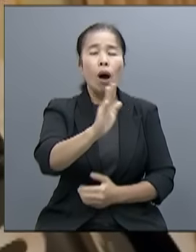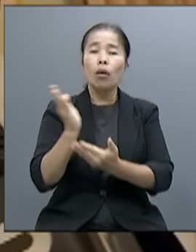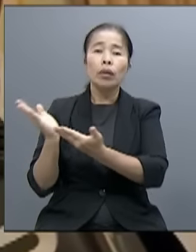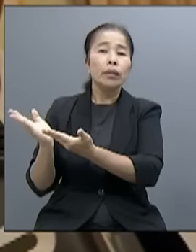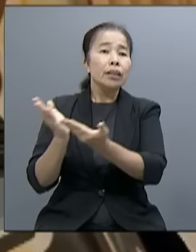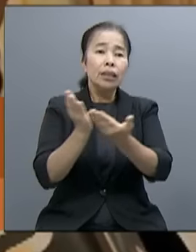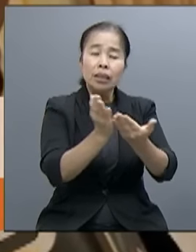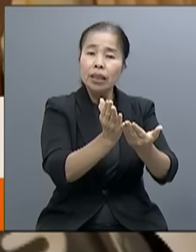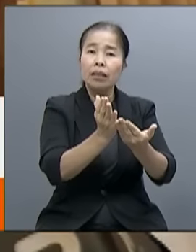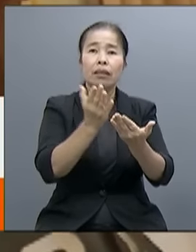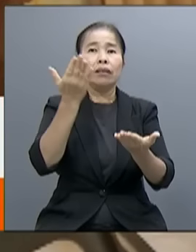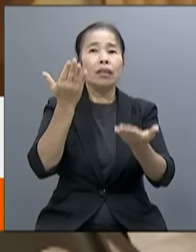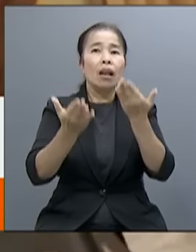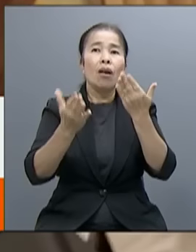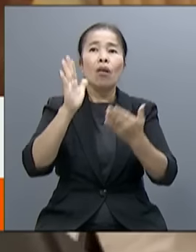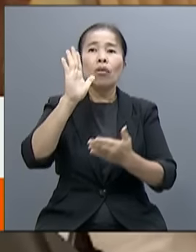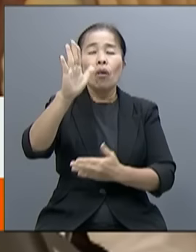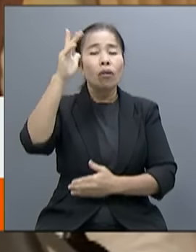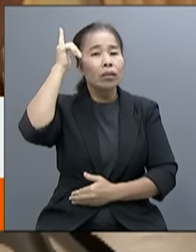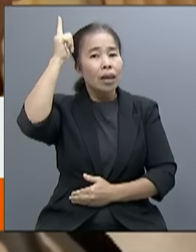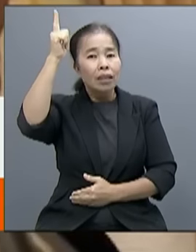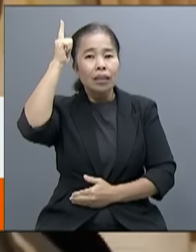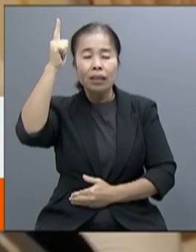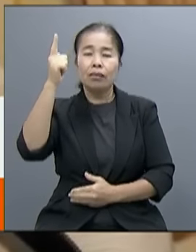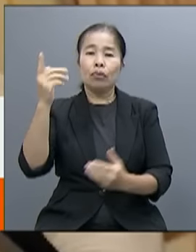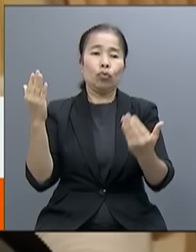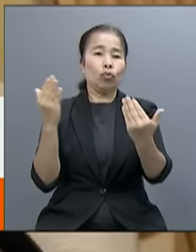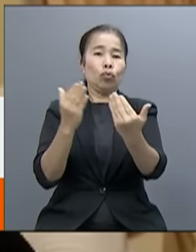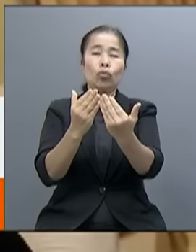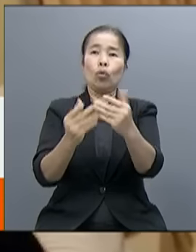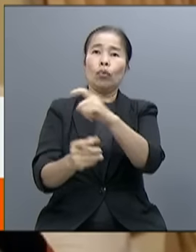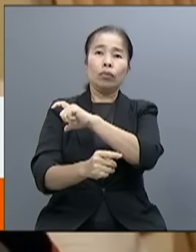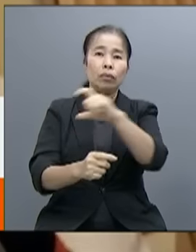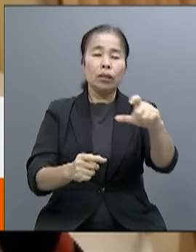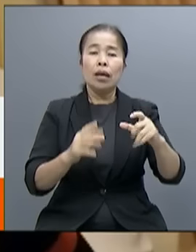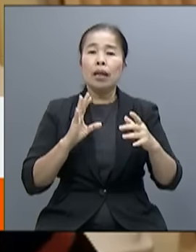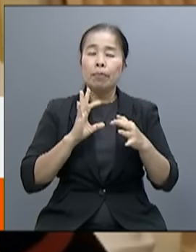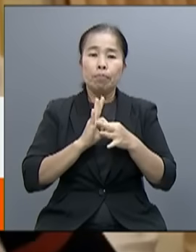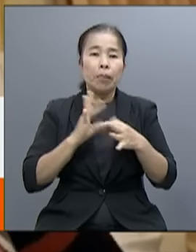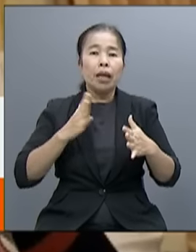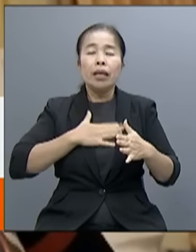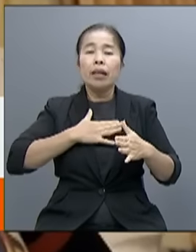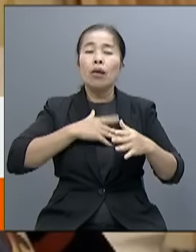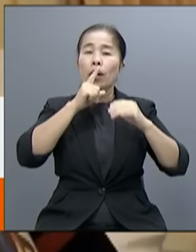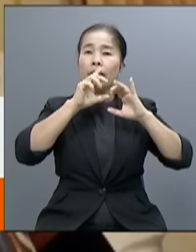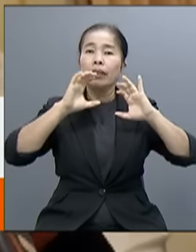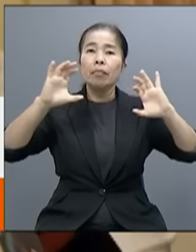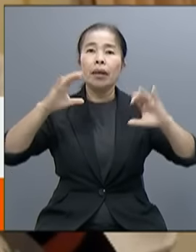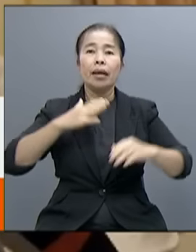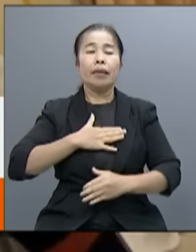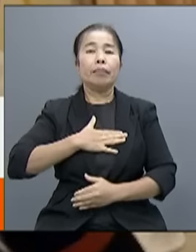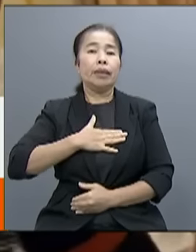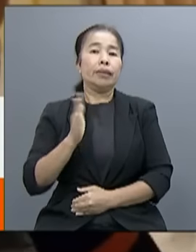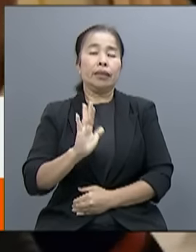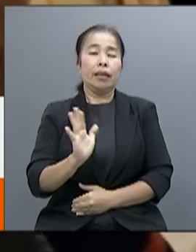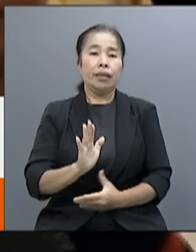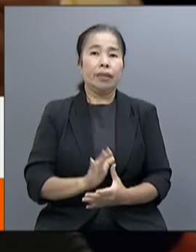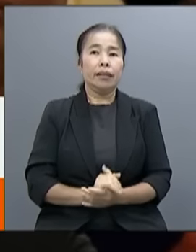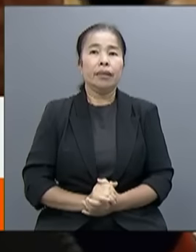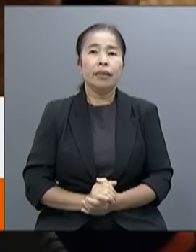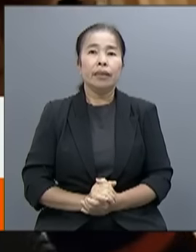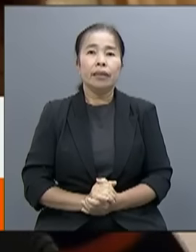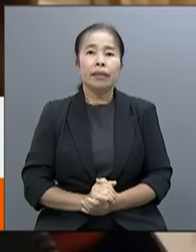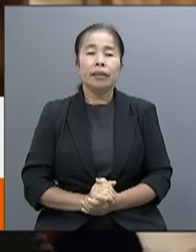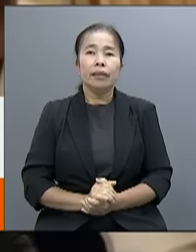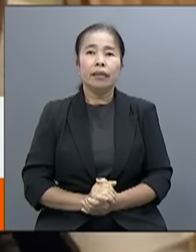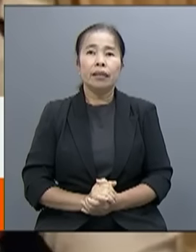อยเข้ามาขอท่านทักษิณเป็นคนช่วยก็นั่นเป็นเรื่องของเขาเป็นสิ่งที่ของเขา แนวทางที่ทักษิณคุยนี่คือตรงกับแนวทางของ